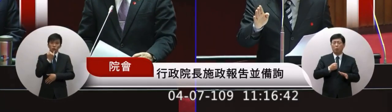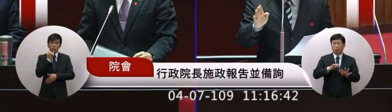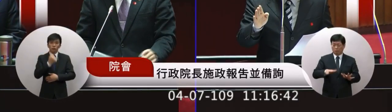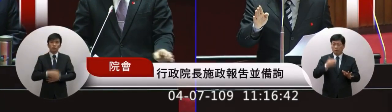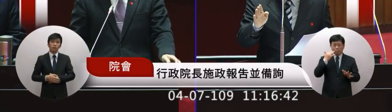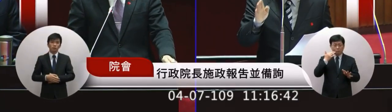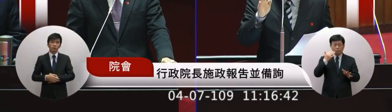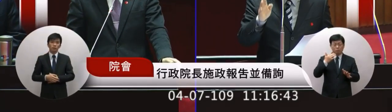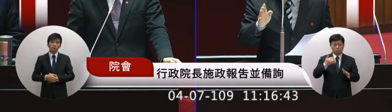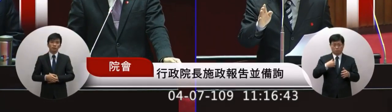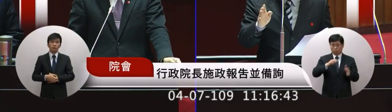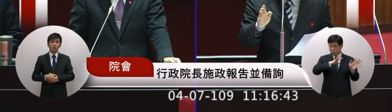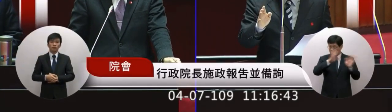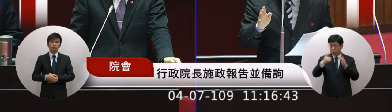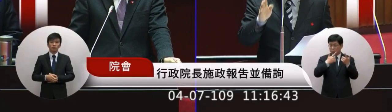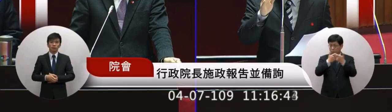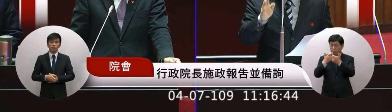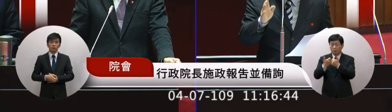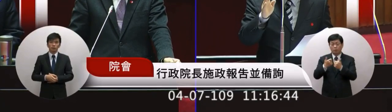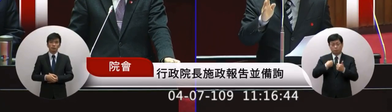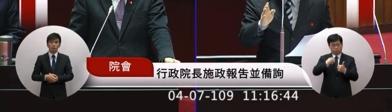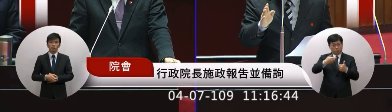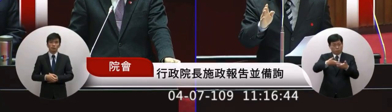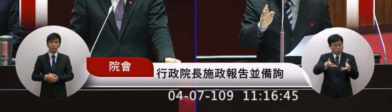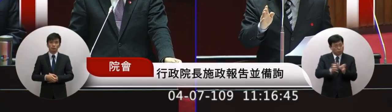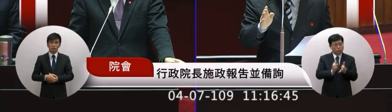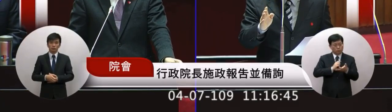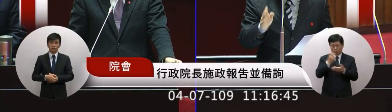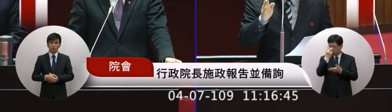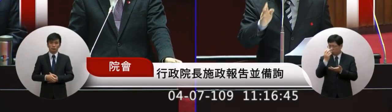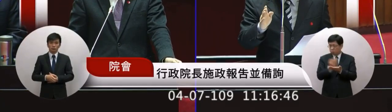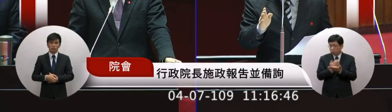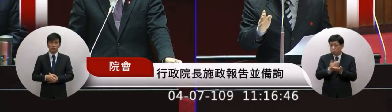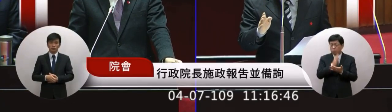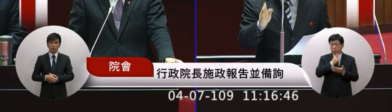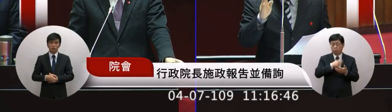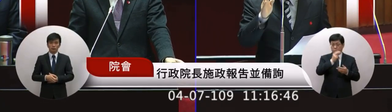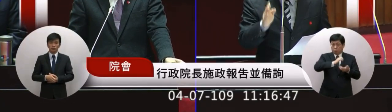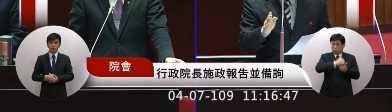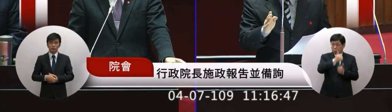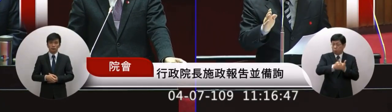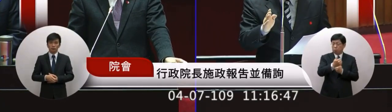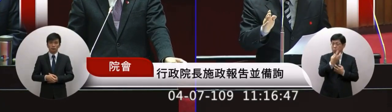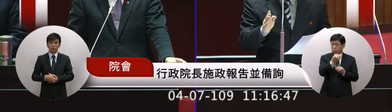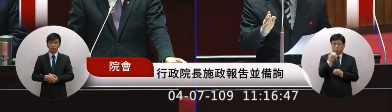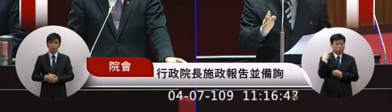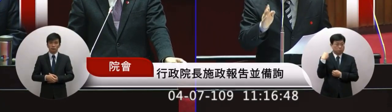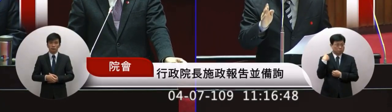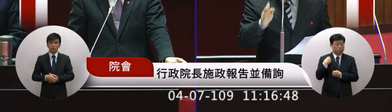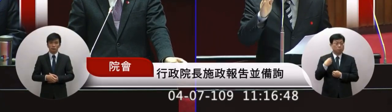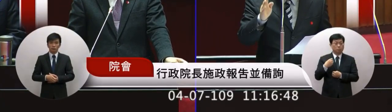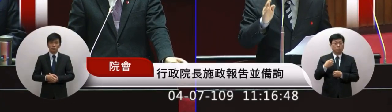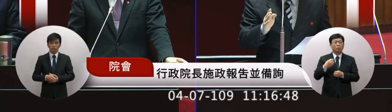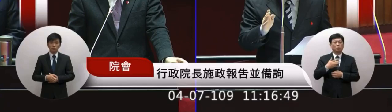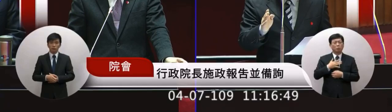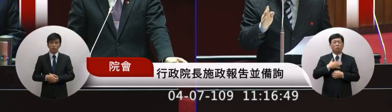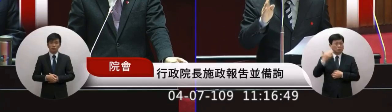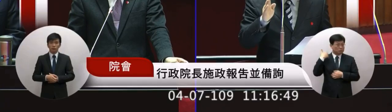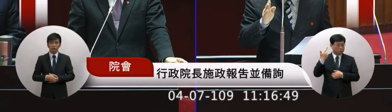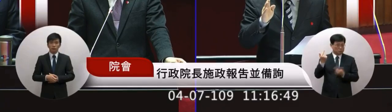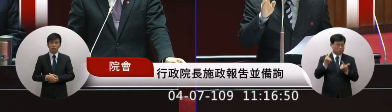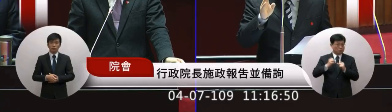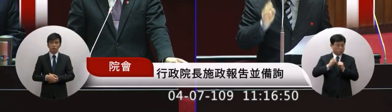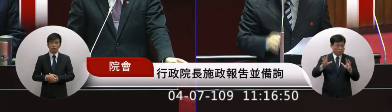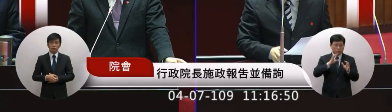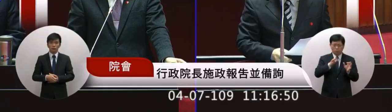以目前的情况的时候，我们教育部的评估其实是指考的部分还是要维持原本的时间。那我知道之前的时候有说